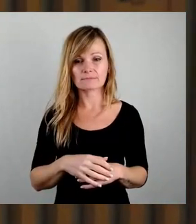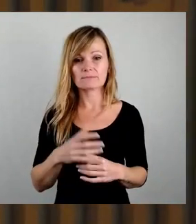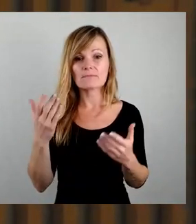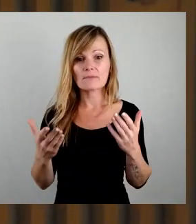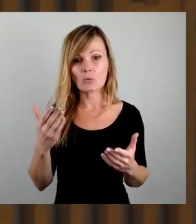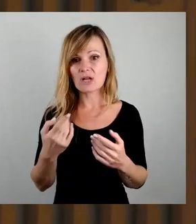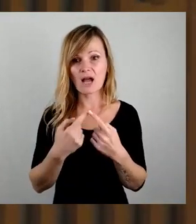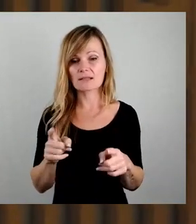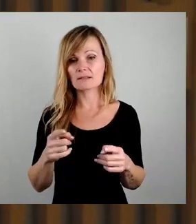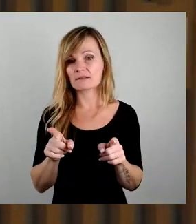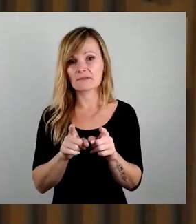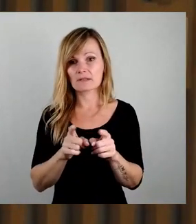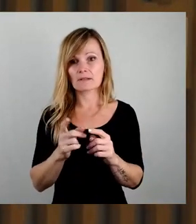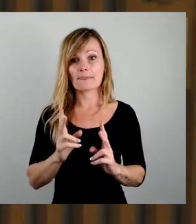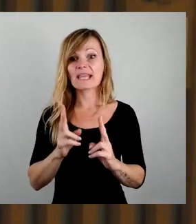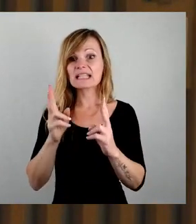jetzt